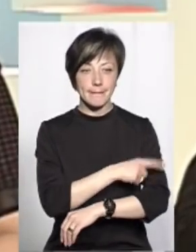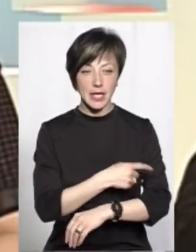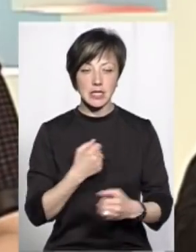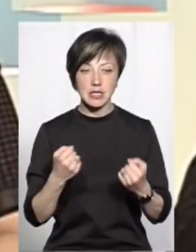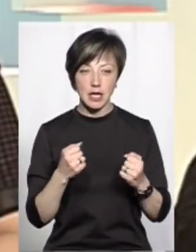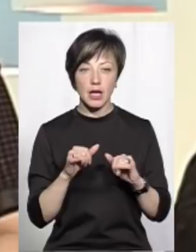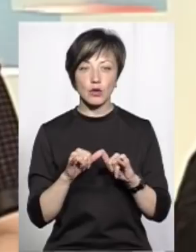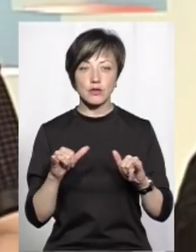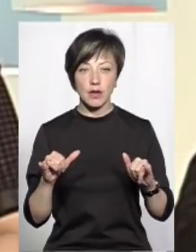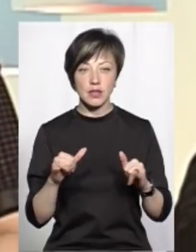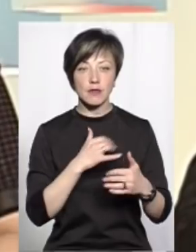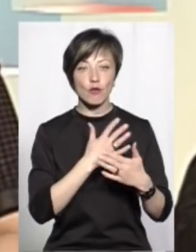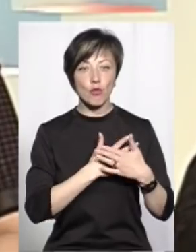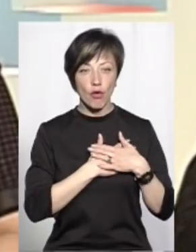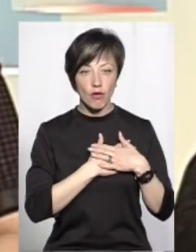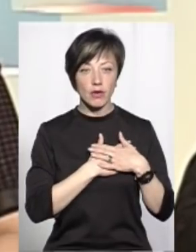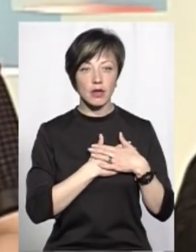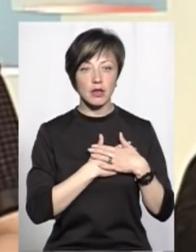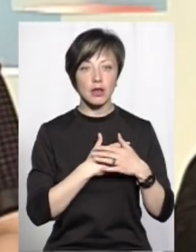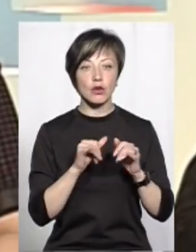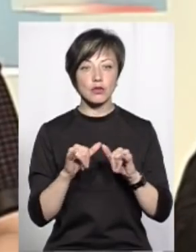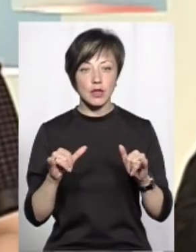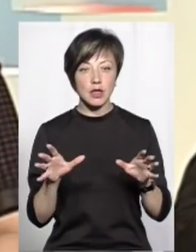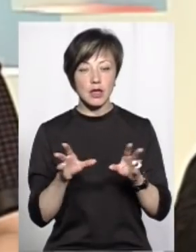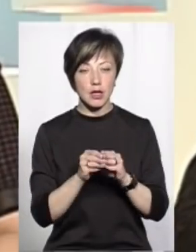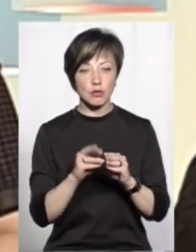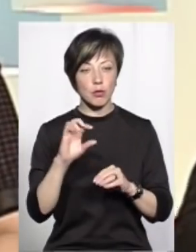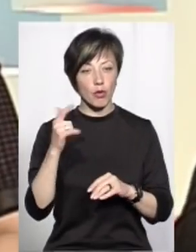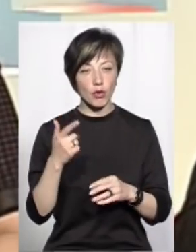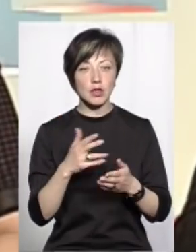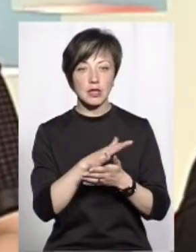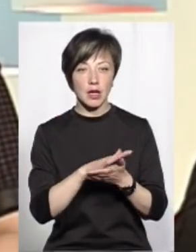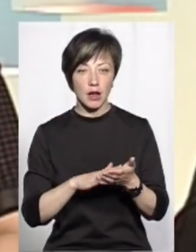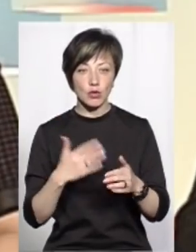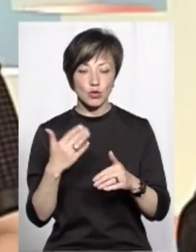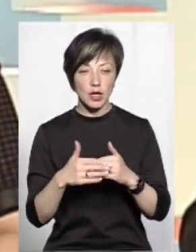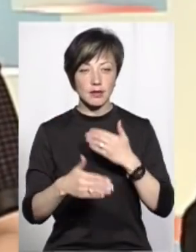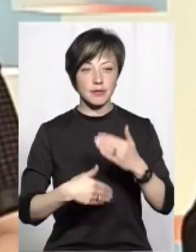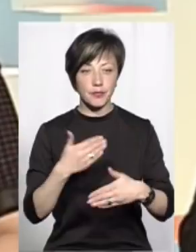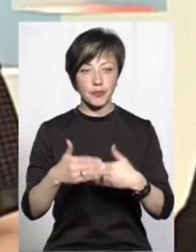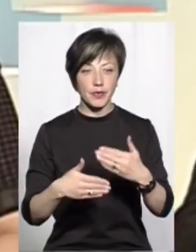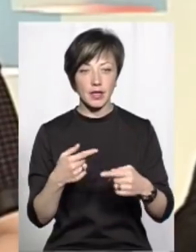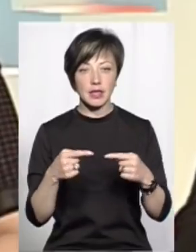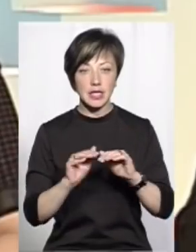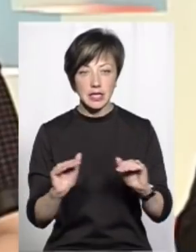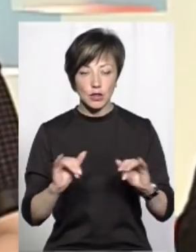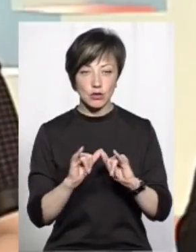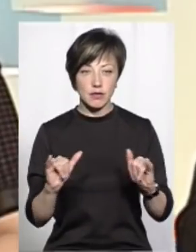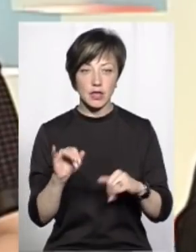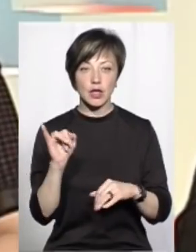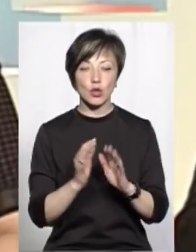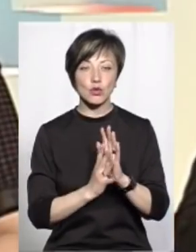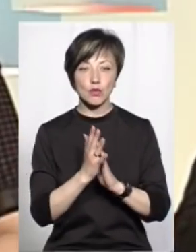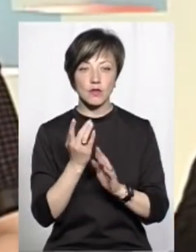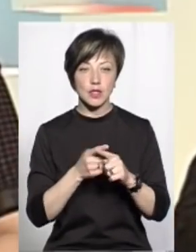і розвивається в любові, розвивається разом з Богом, тоді далі йдуть уже все інше. І діти розвиваються, і